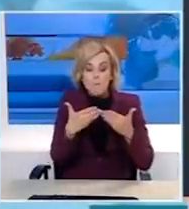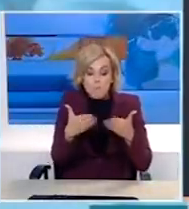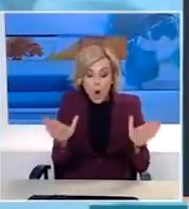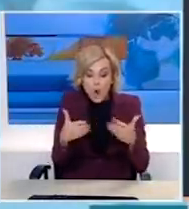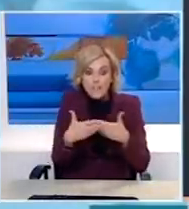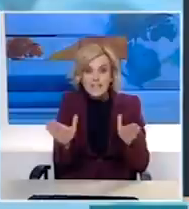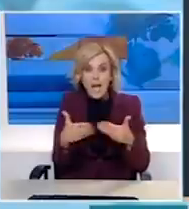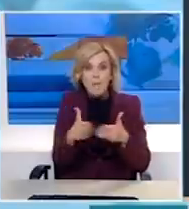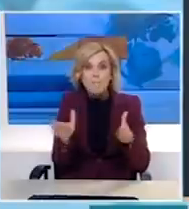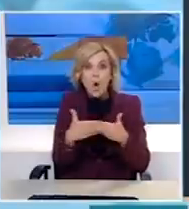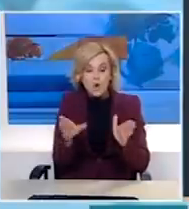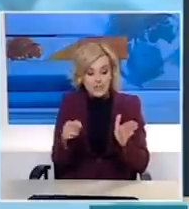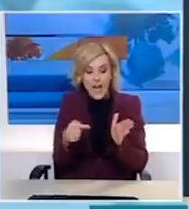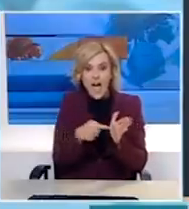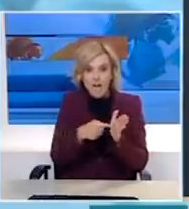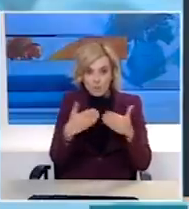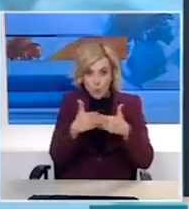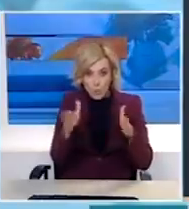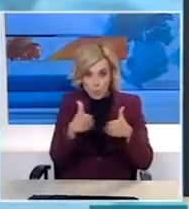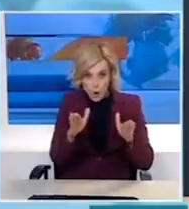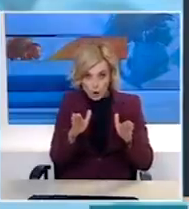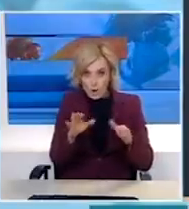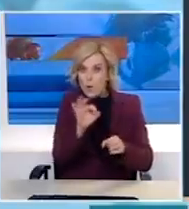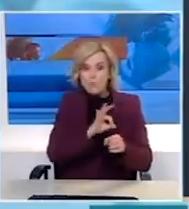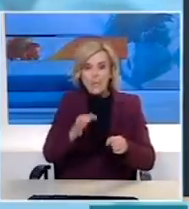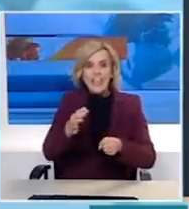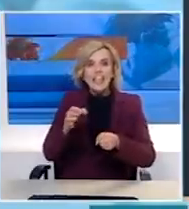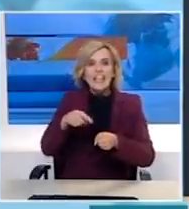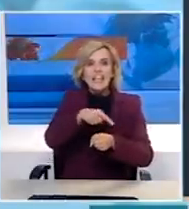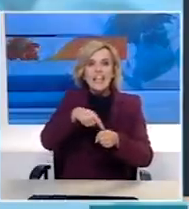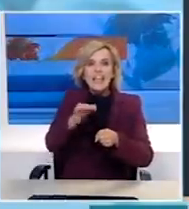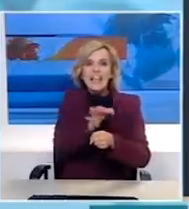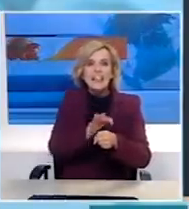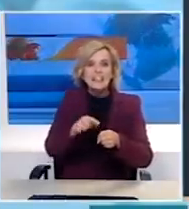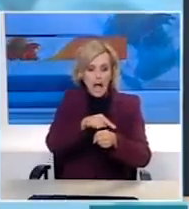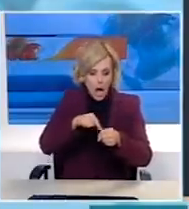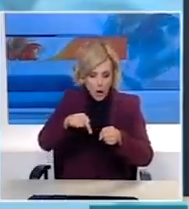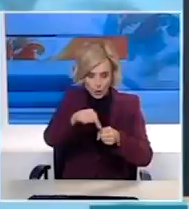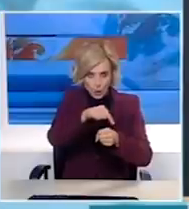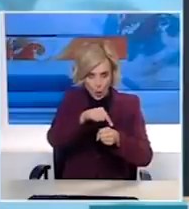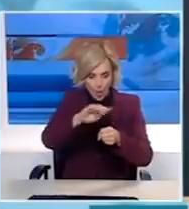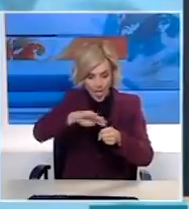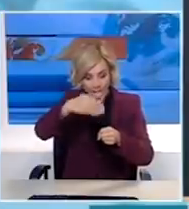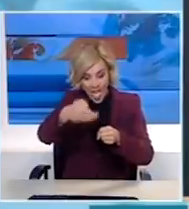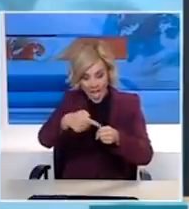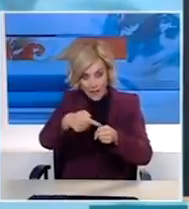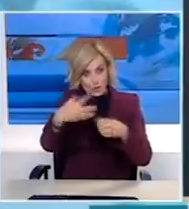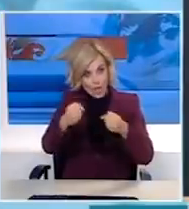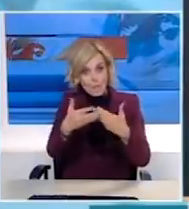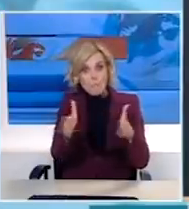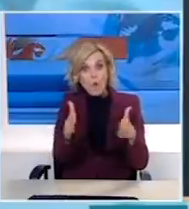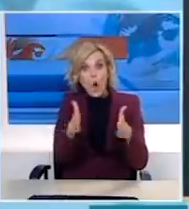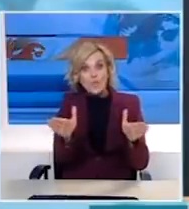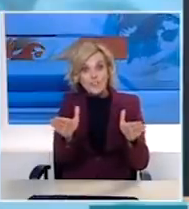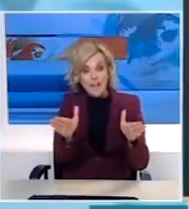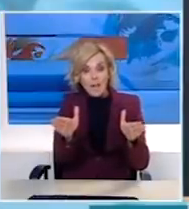Η πόρτα αυτή ουσιαστικά βρίσκεται στην εξωτερική επιφάνεια των κυττάρων του πνεύμονα και της καρδιάς. Παραλλαγές στο γονίδιο αυτό θα μπορούσαν να